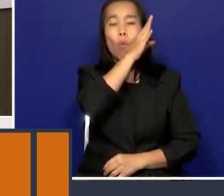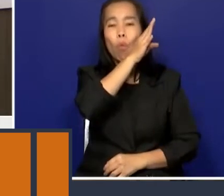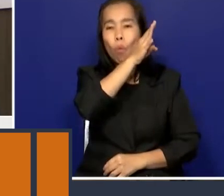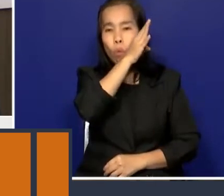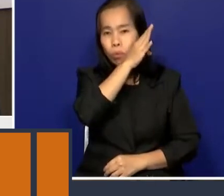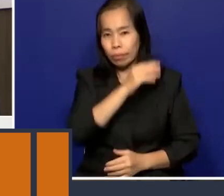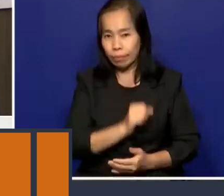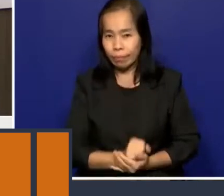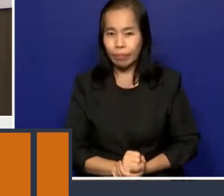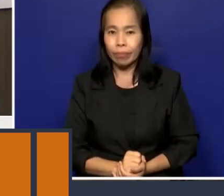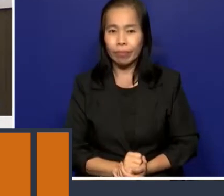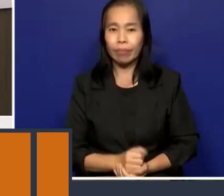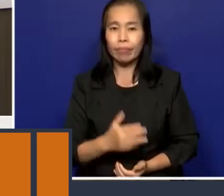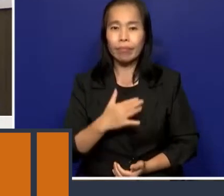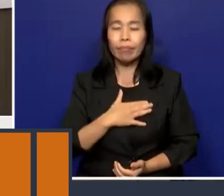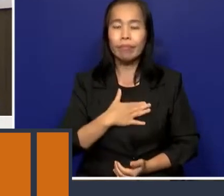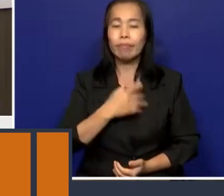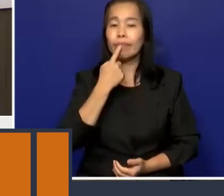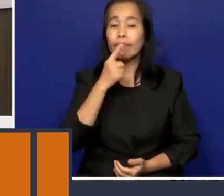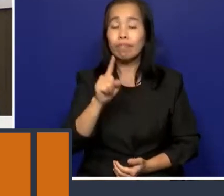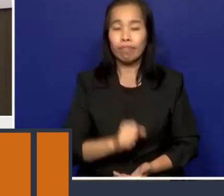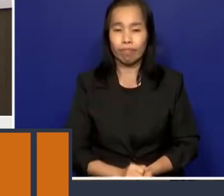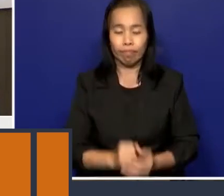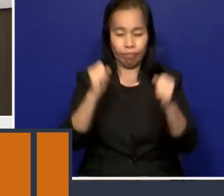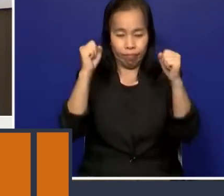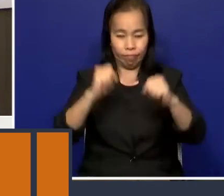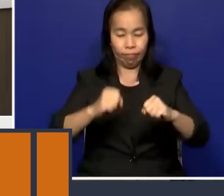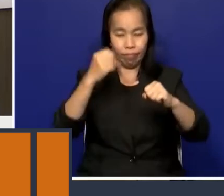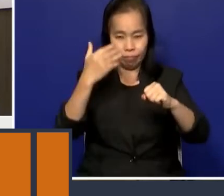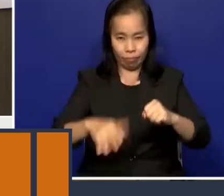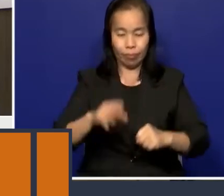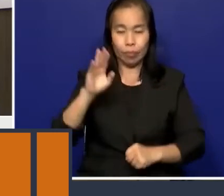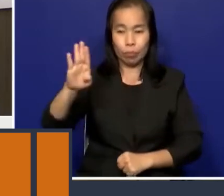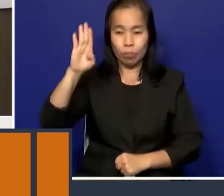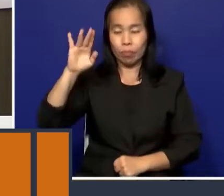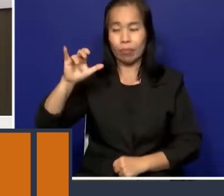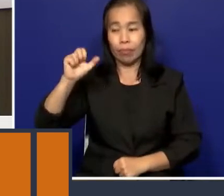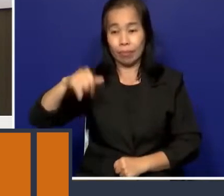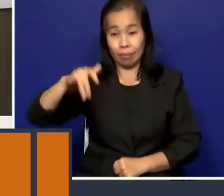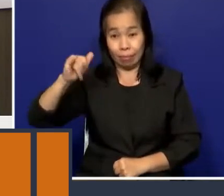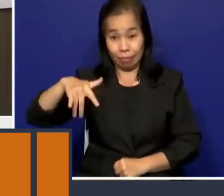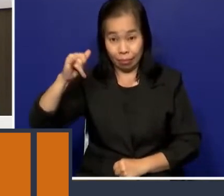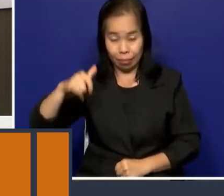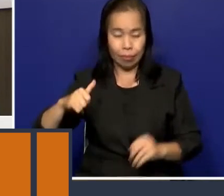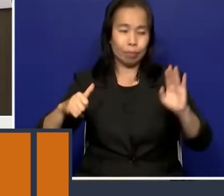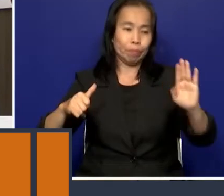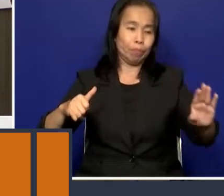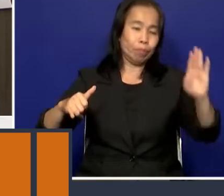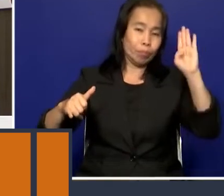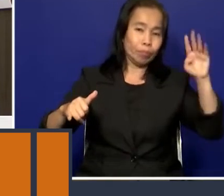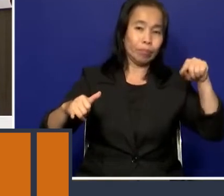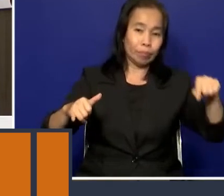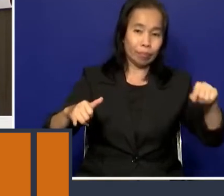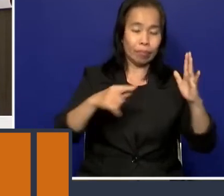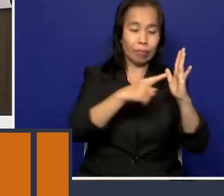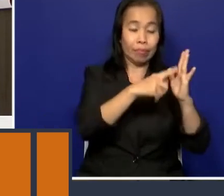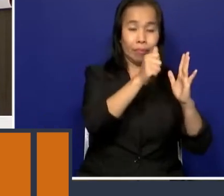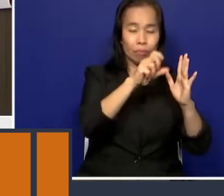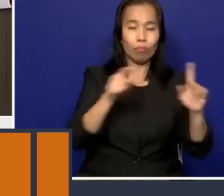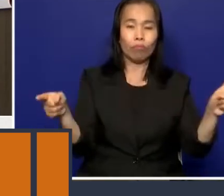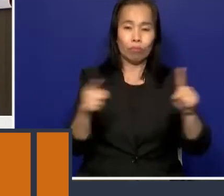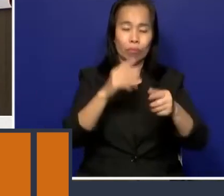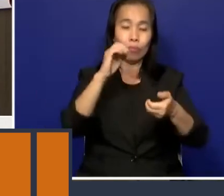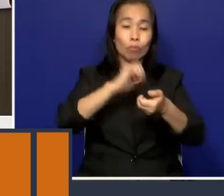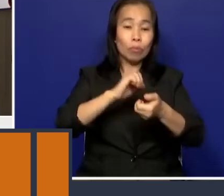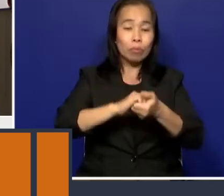สิ้นผมจงยนยนว่า ข้อตกลงระหวาง AstraZeneca และบิษัทเอกชนที่ชื่อวสยาม BioScienceต้องยอมรบ